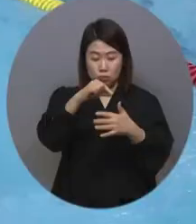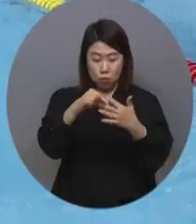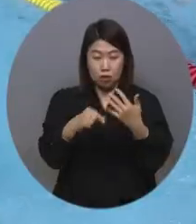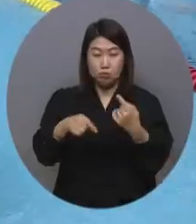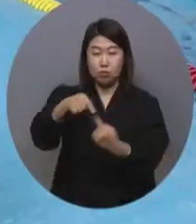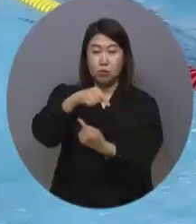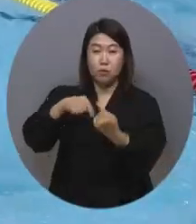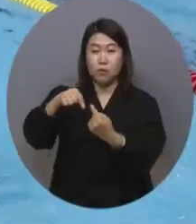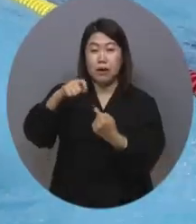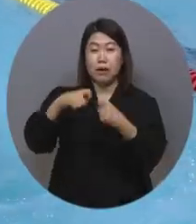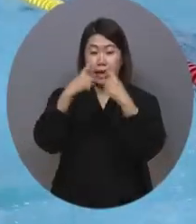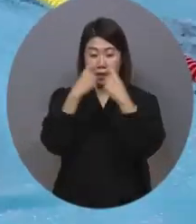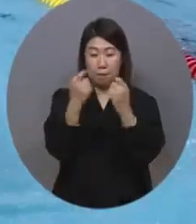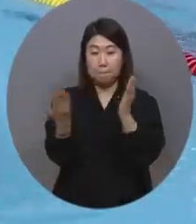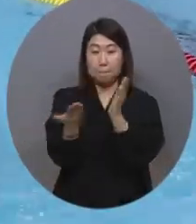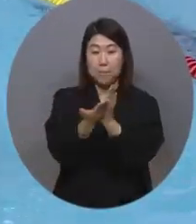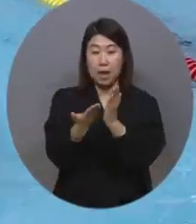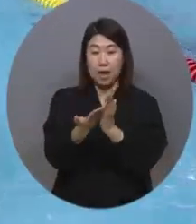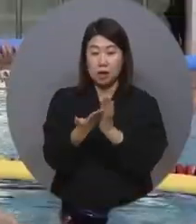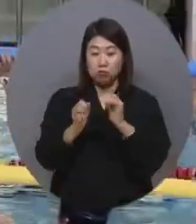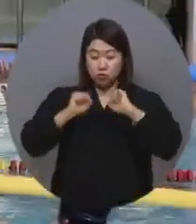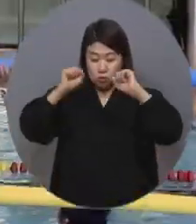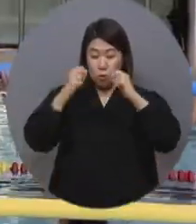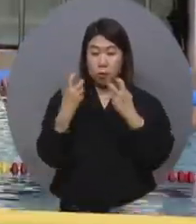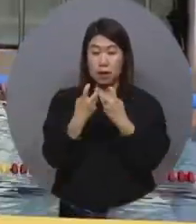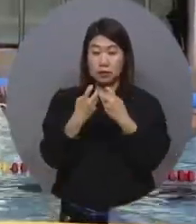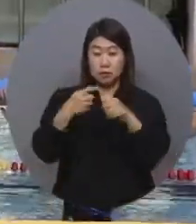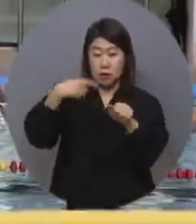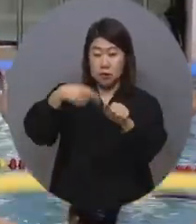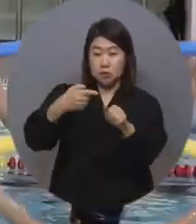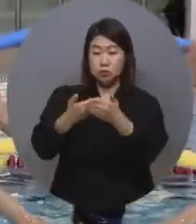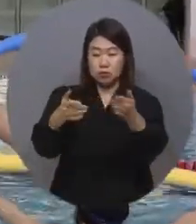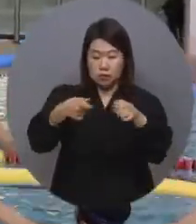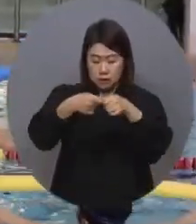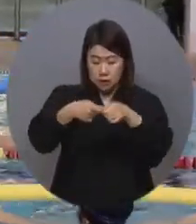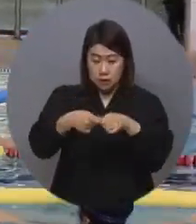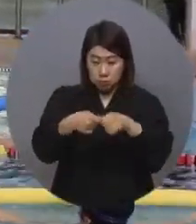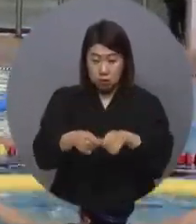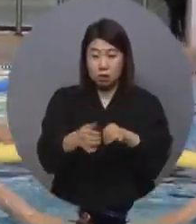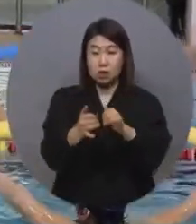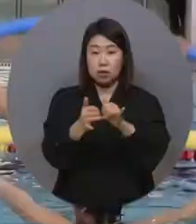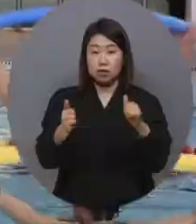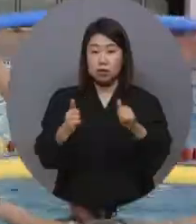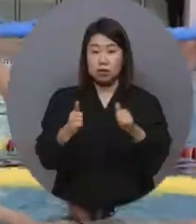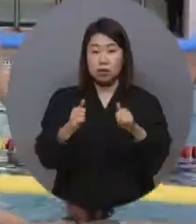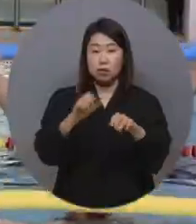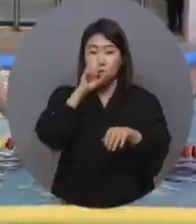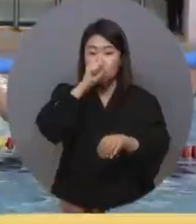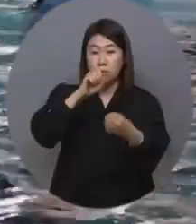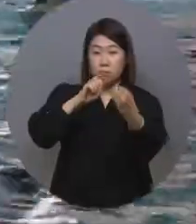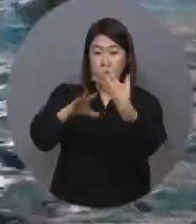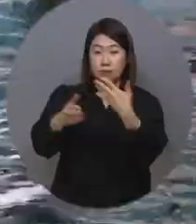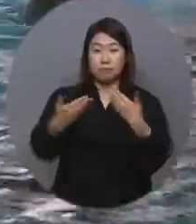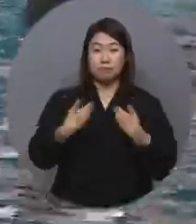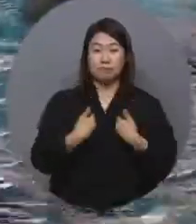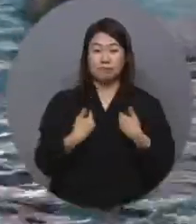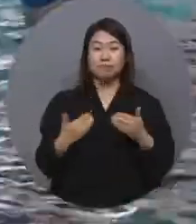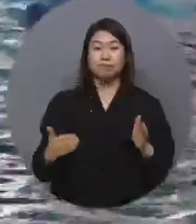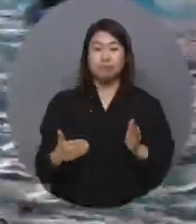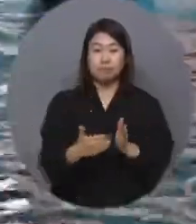개인별 맞춤형 운동처방을 제공하는 등 세심한 사업으로 국민들에게 큰 호응을 얻고 있습니다